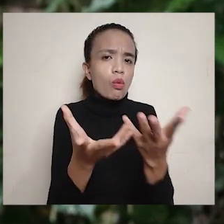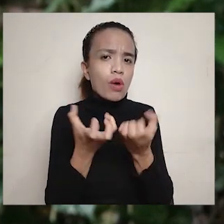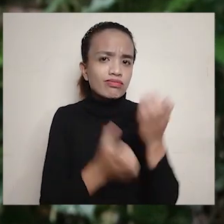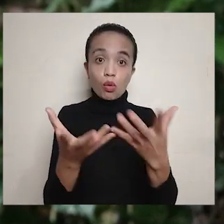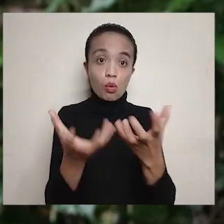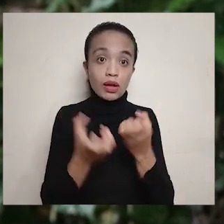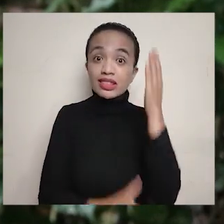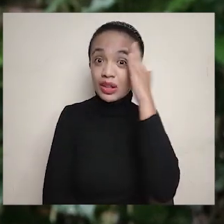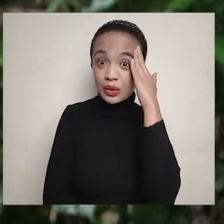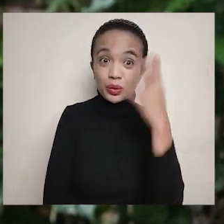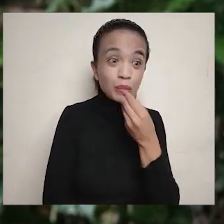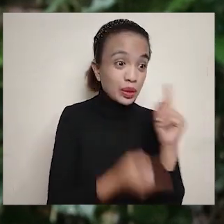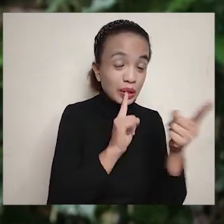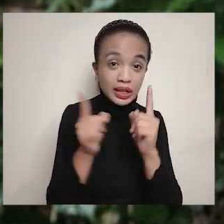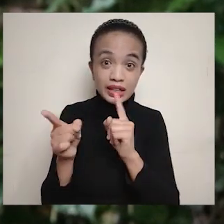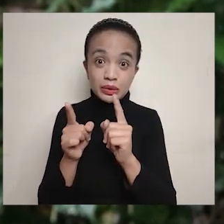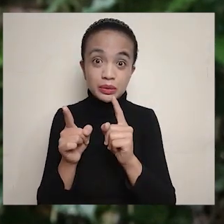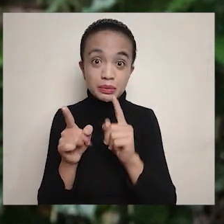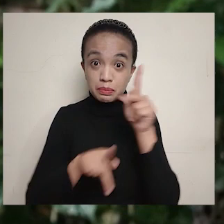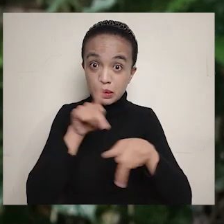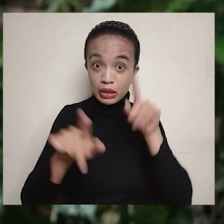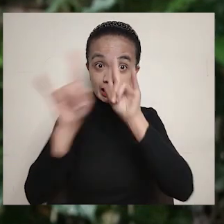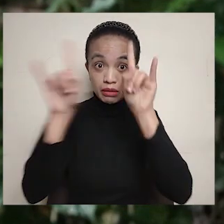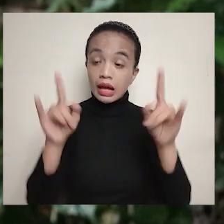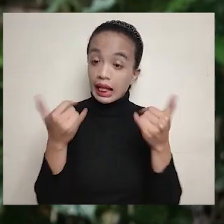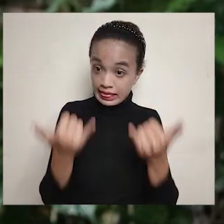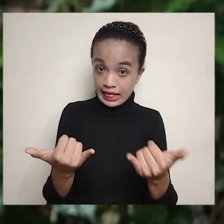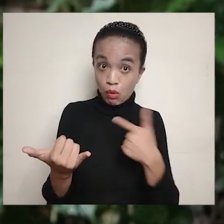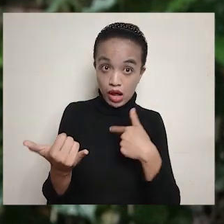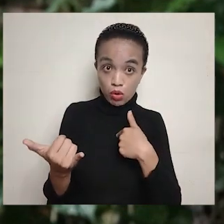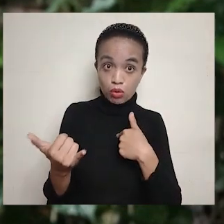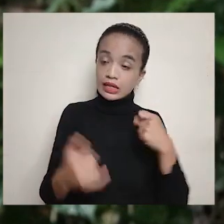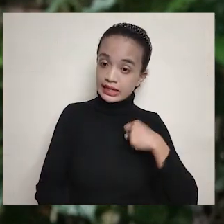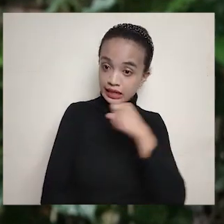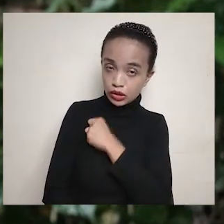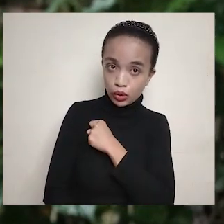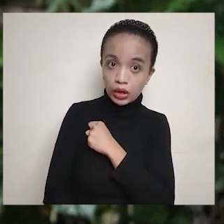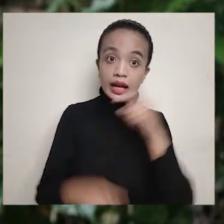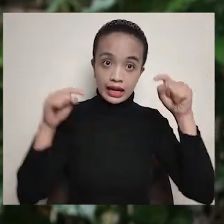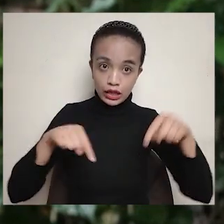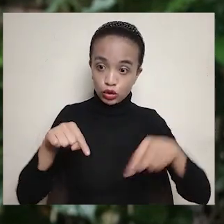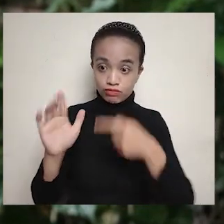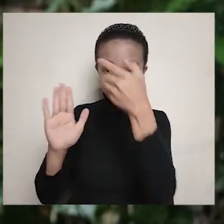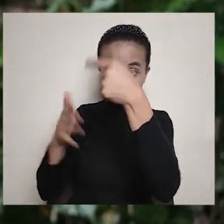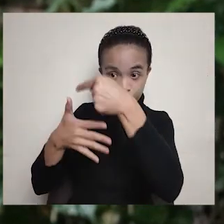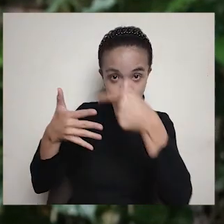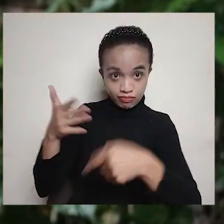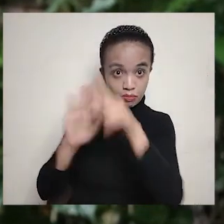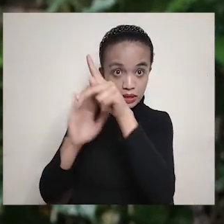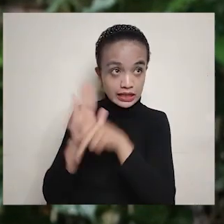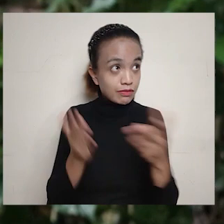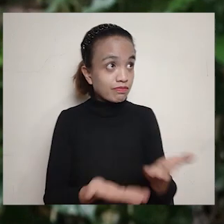dun sa mga kinausap ko during the campaign, o ano, ngayon, senator na tayo, ito na yung mga panukalang batas na